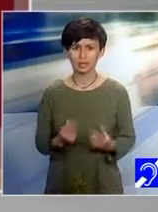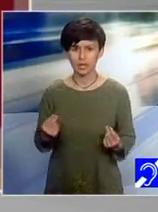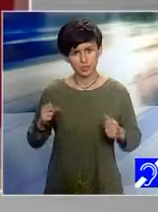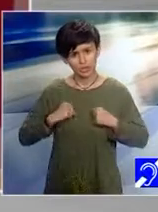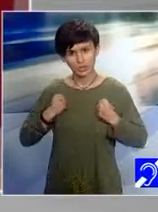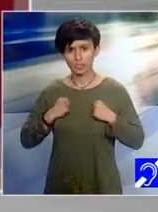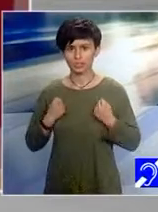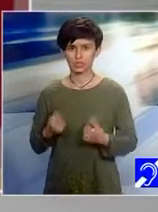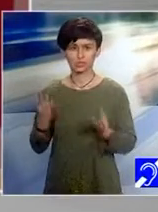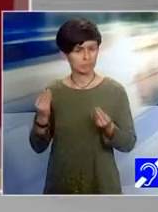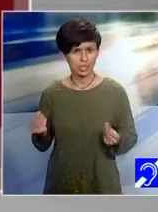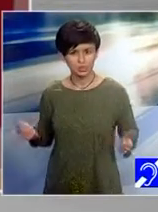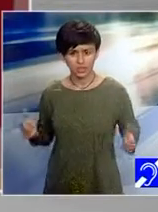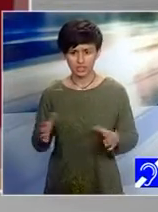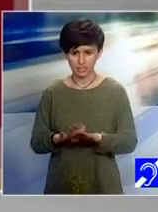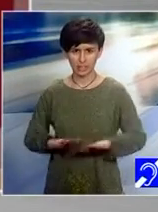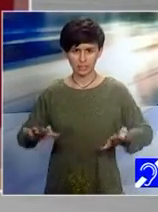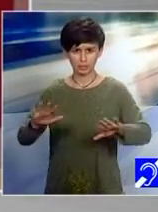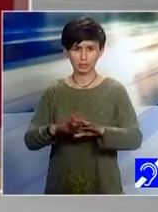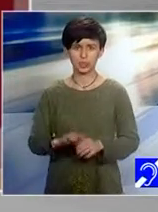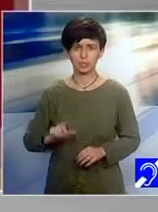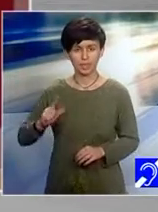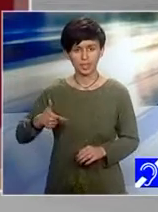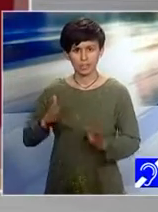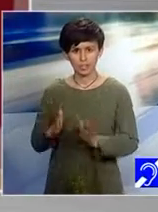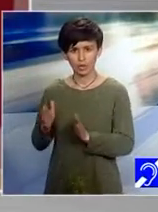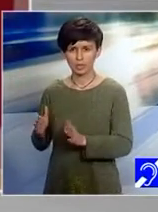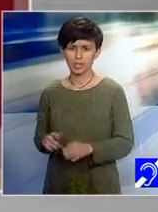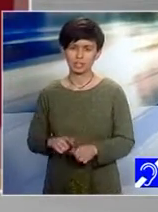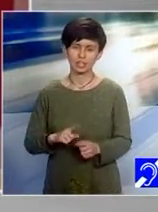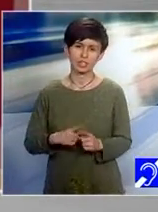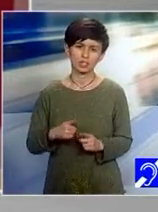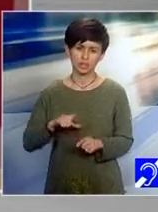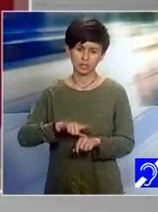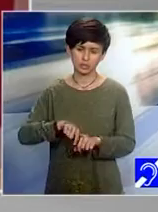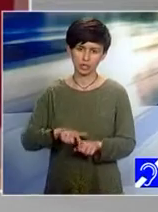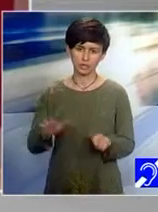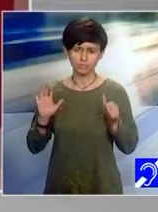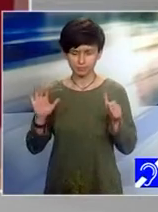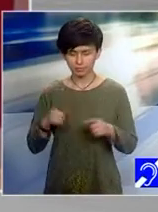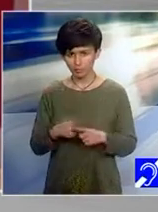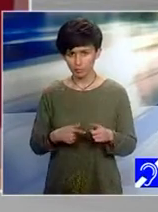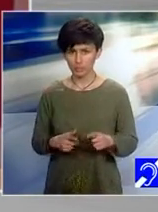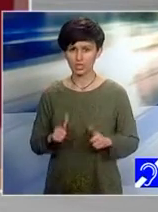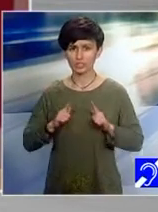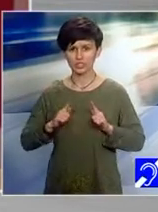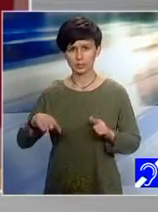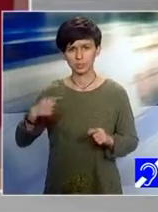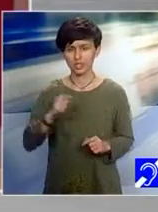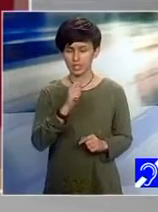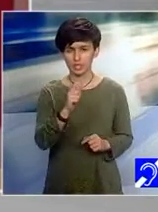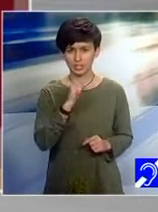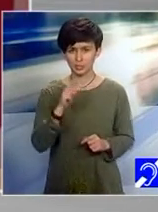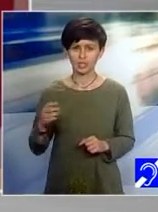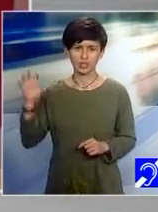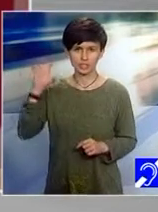către publicul larg. În partea a doua a emisiunii, de la ora 18:30, vă așteaptă, ca de obicei, alte reportaje marca